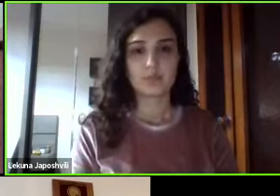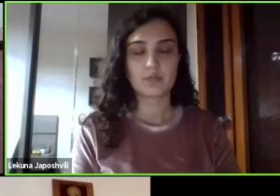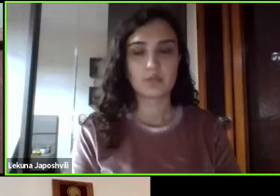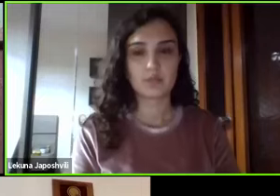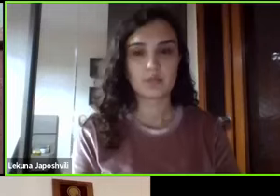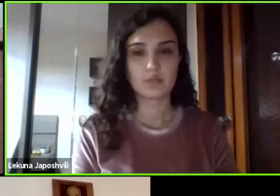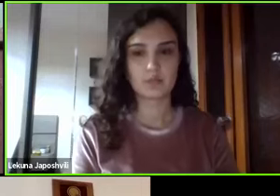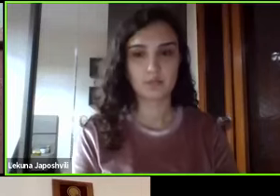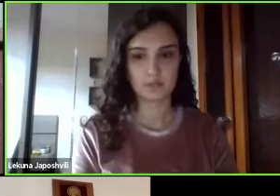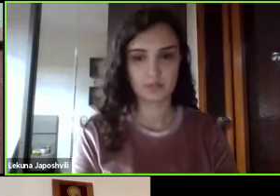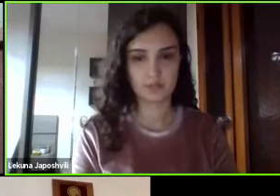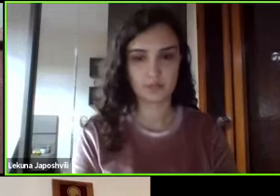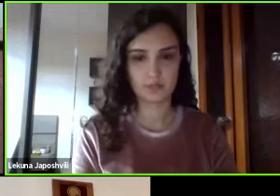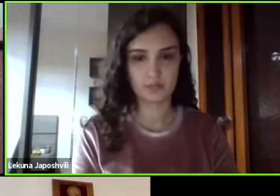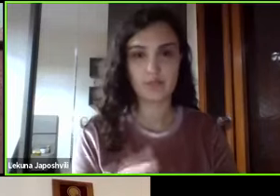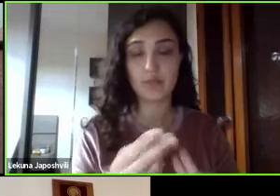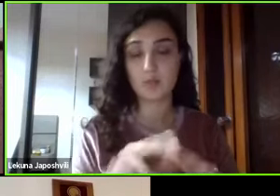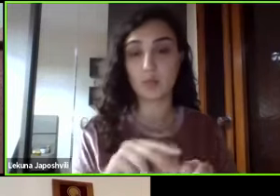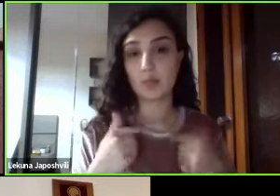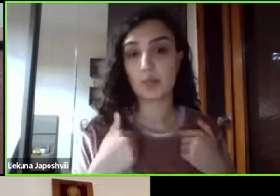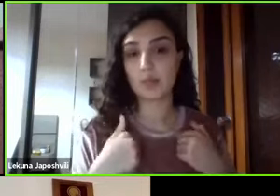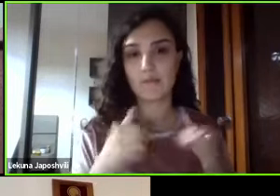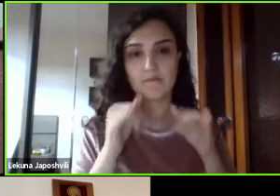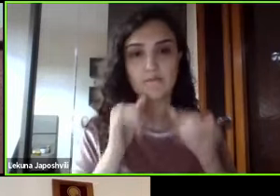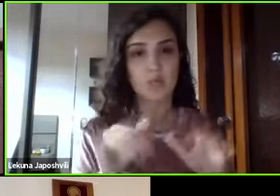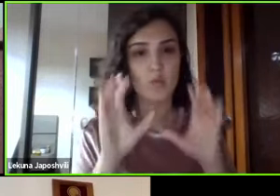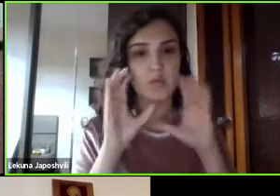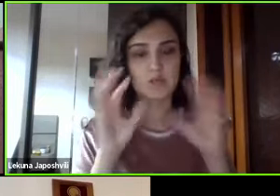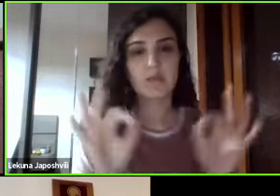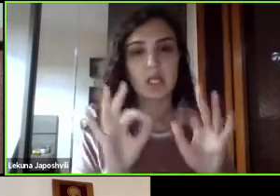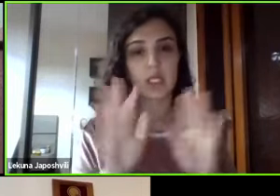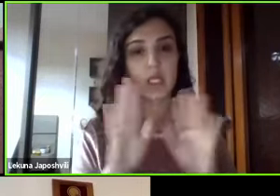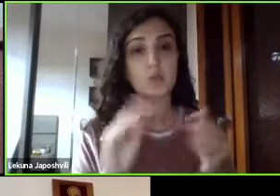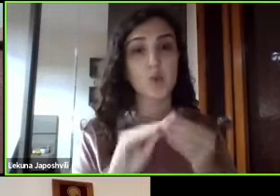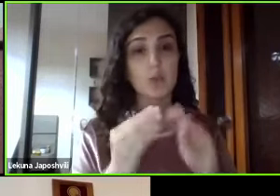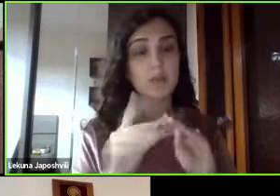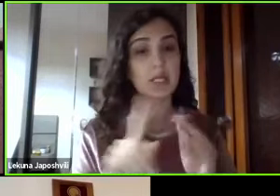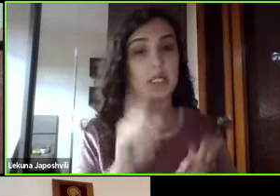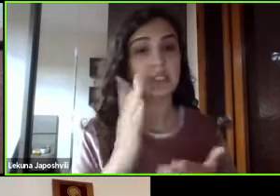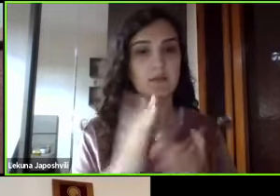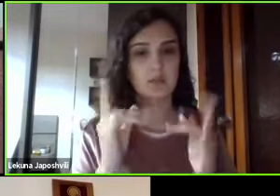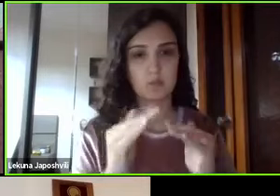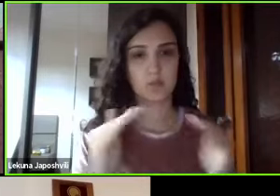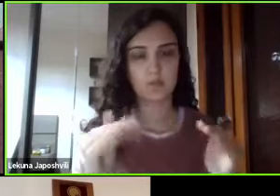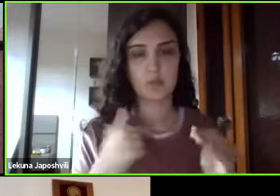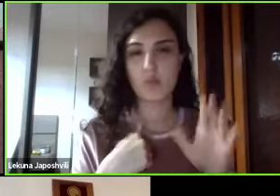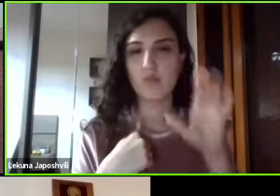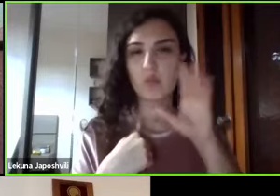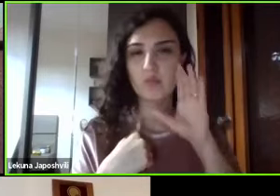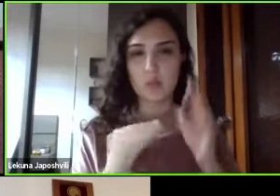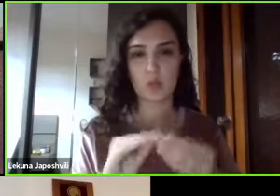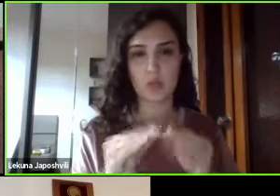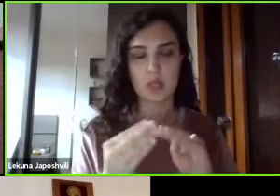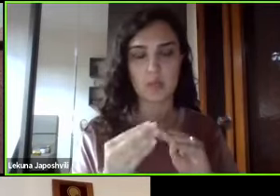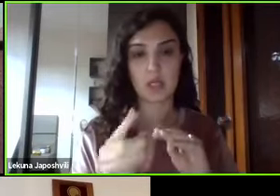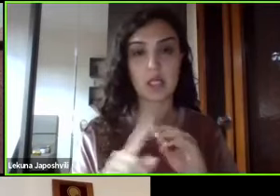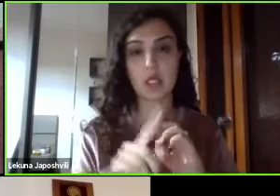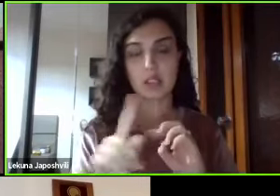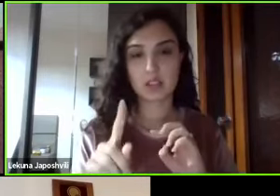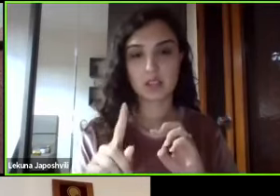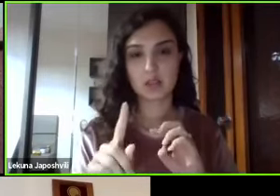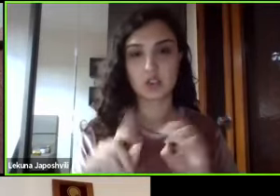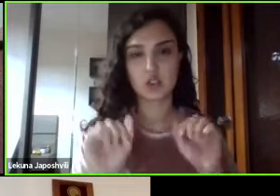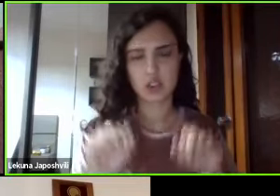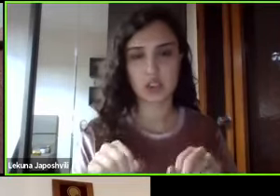დიახ. ამიტომ მე ვერ მოვისმინე ვერანაირი პრობლემა, რაც აქვს ბავშვს, ეხლა მე მოვისმინე პრობლემა, რაც